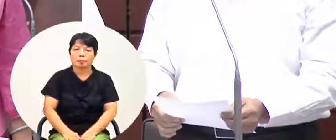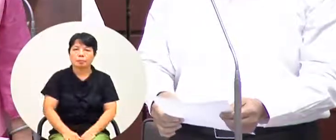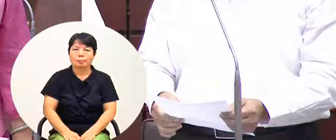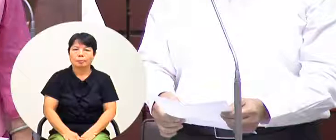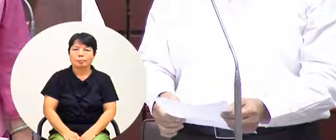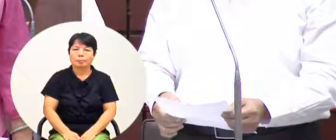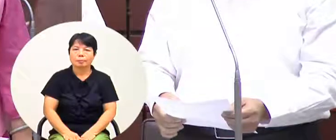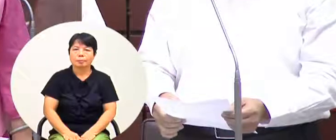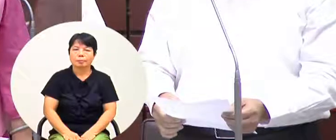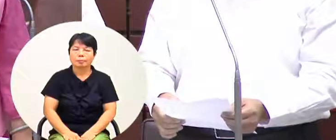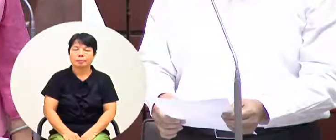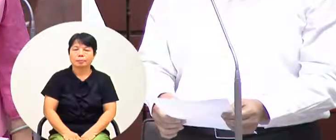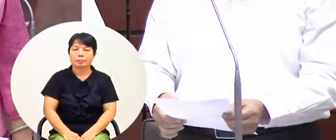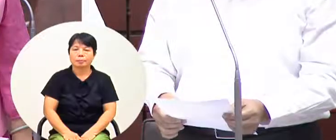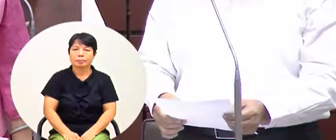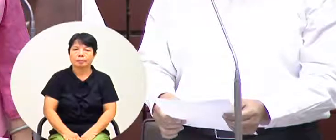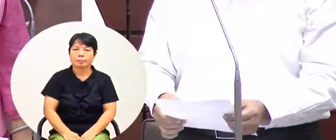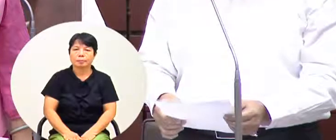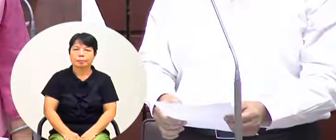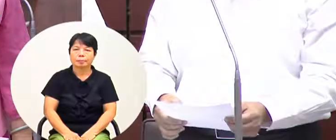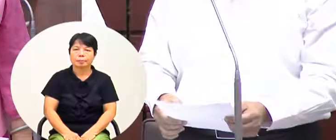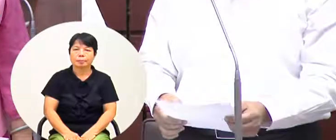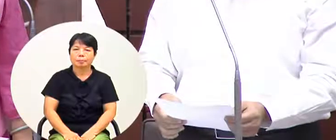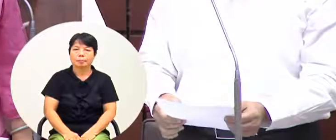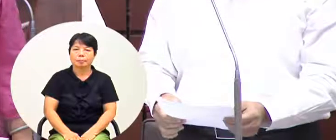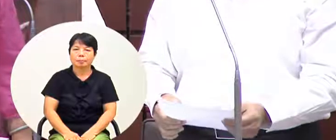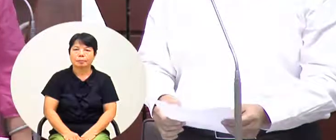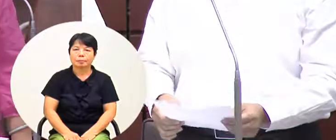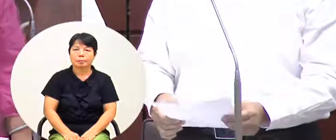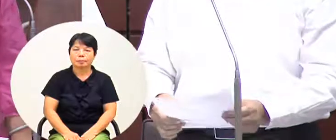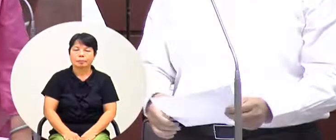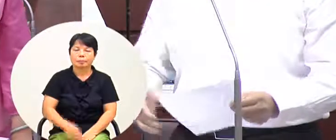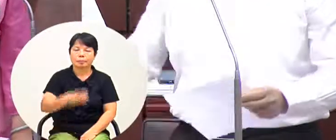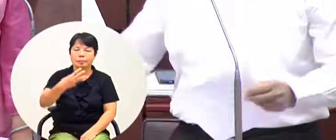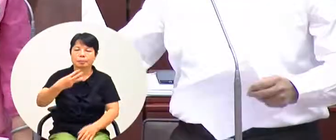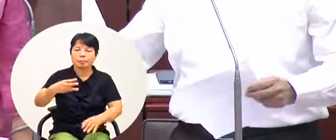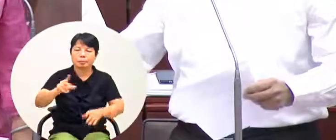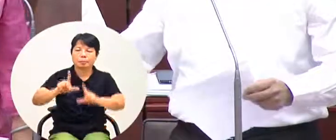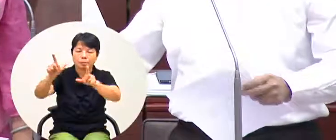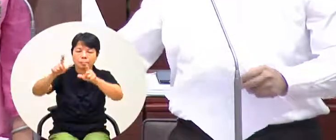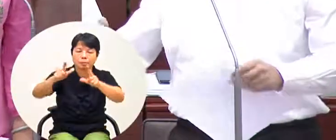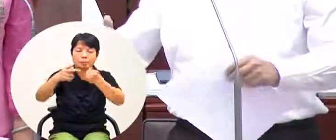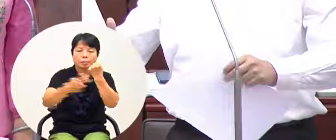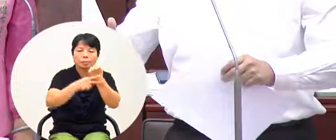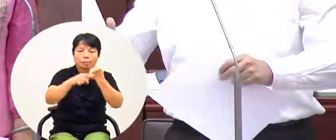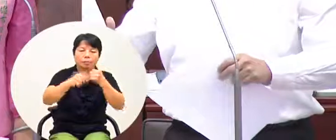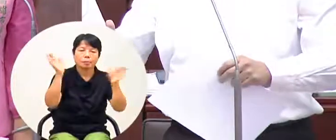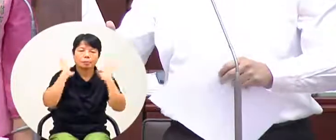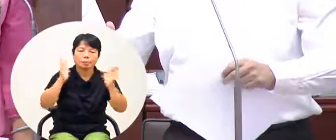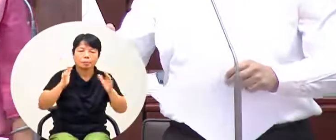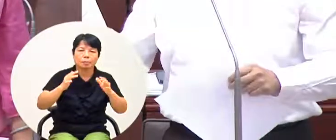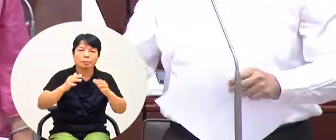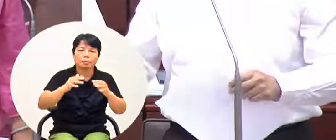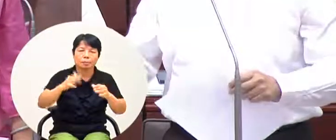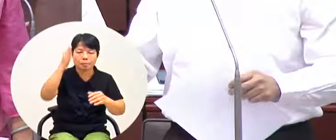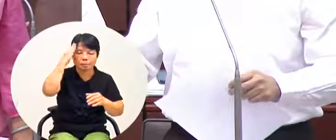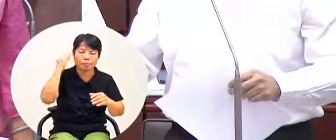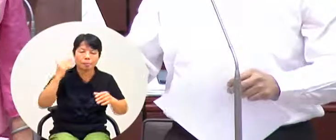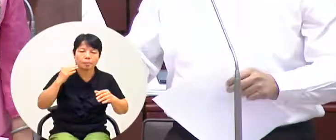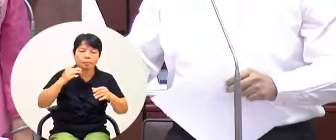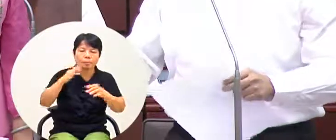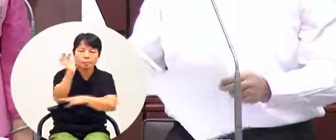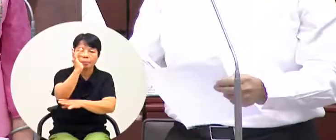复。另外，在山东里儿童公园的部分，就黑板树的部分，其实它的间距是还 OK